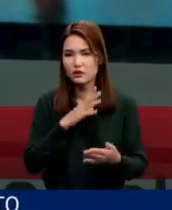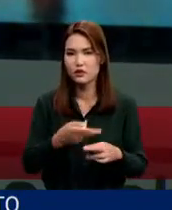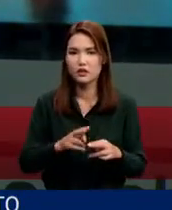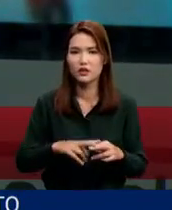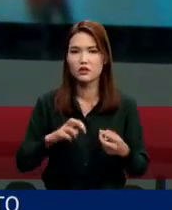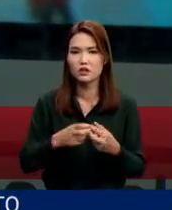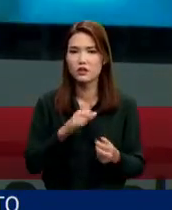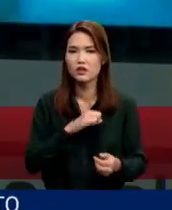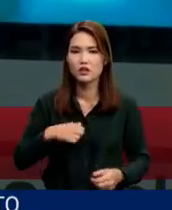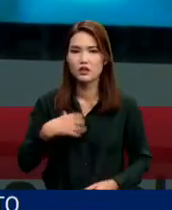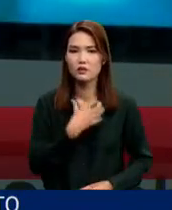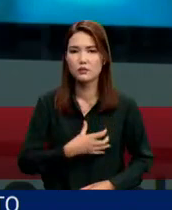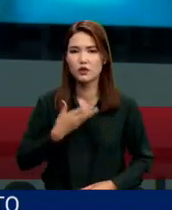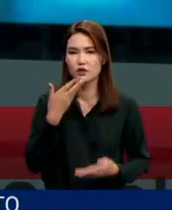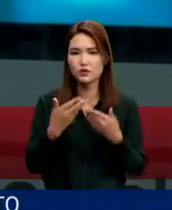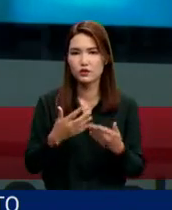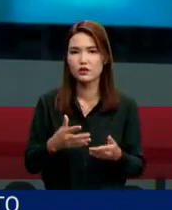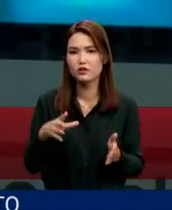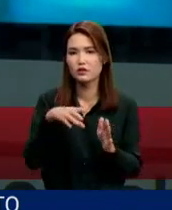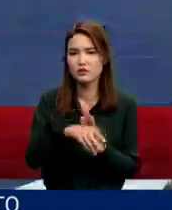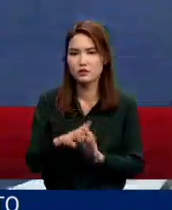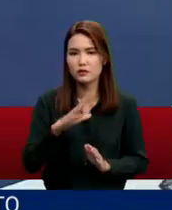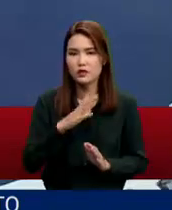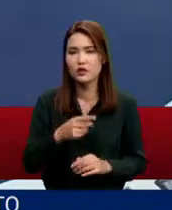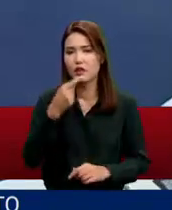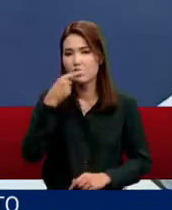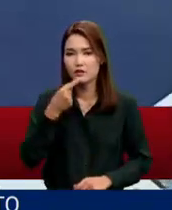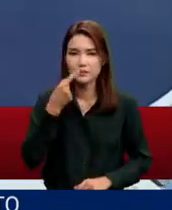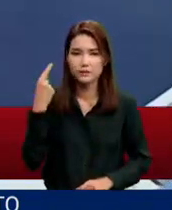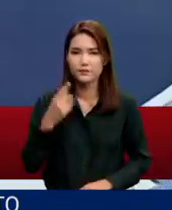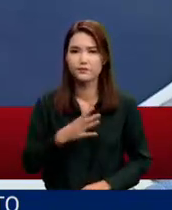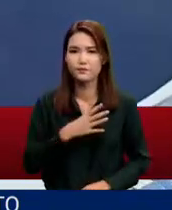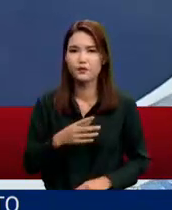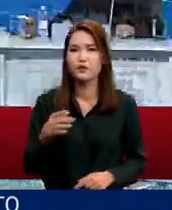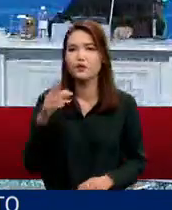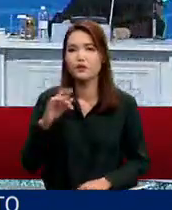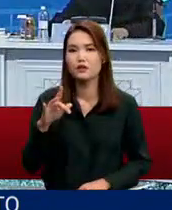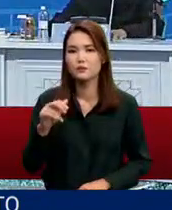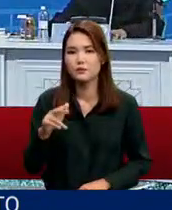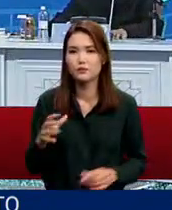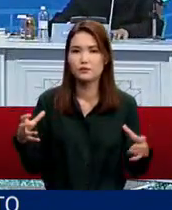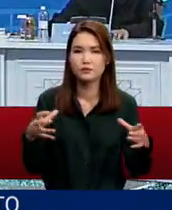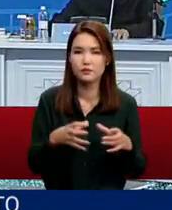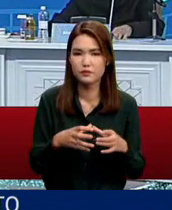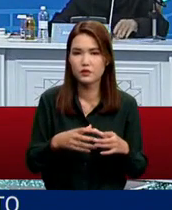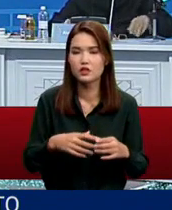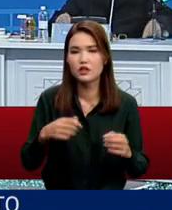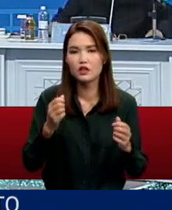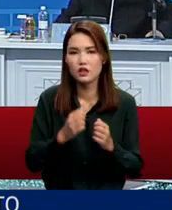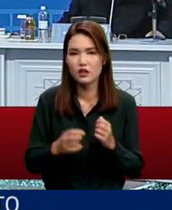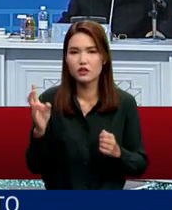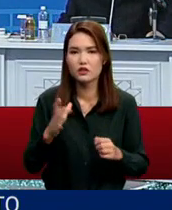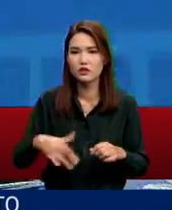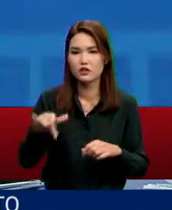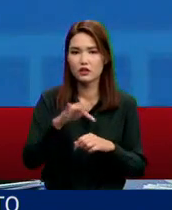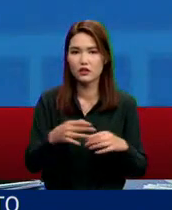қамтылған ең маңызды құжатты қабылдаумен аяқталды. 35 тармақтан тұратын декларацияда кез келген зорлық-зомбылық түрінен аулақ болуды